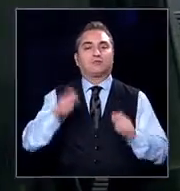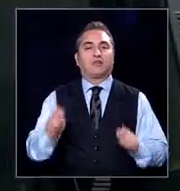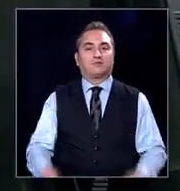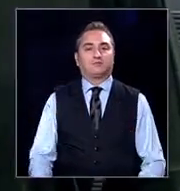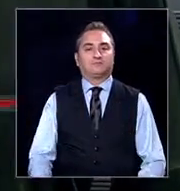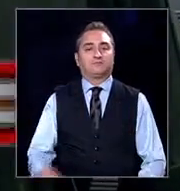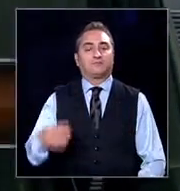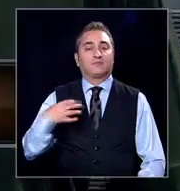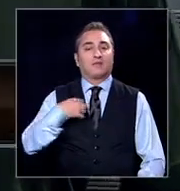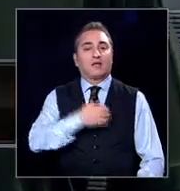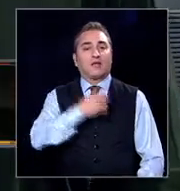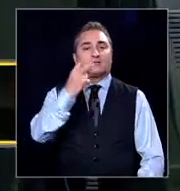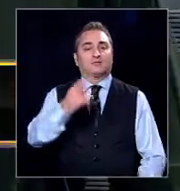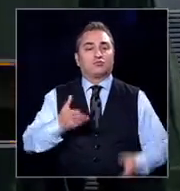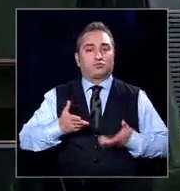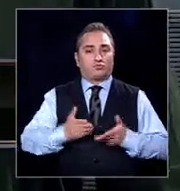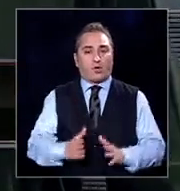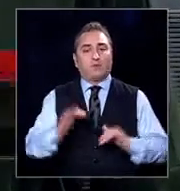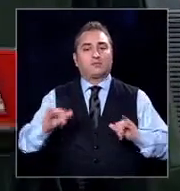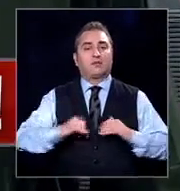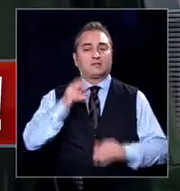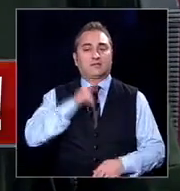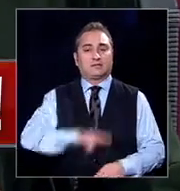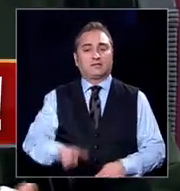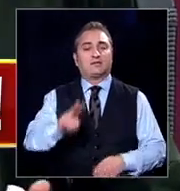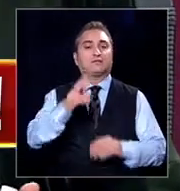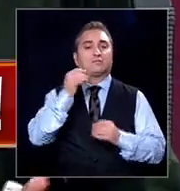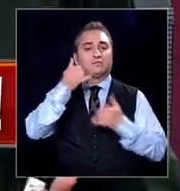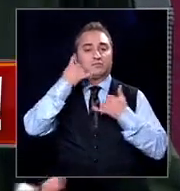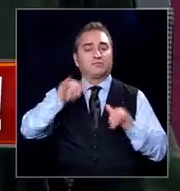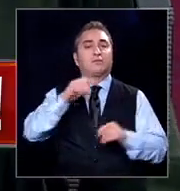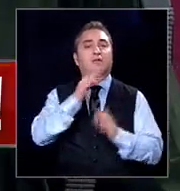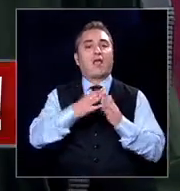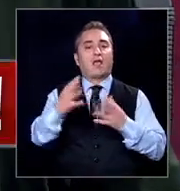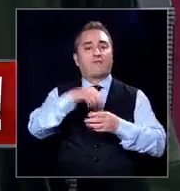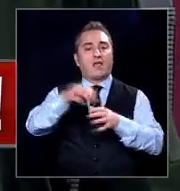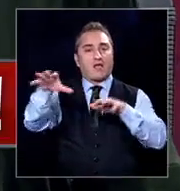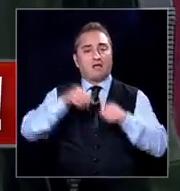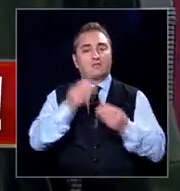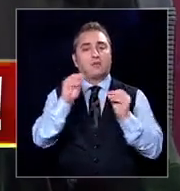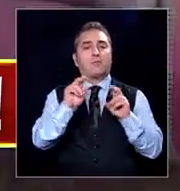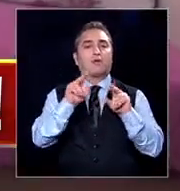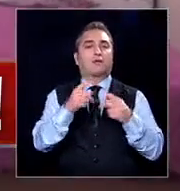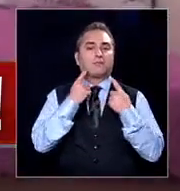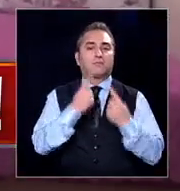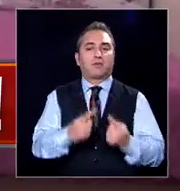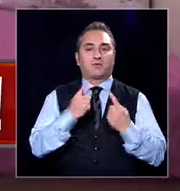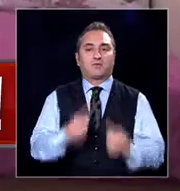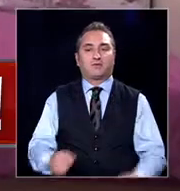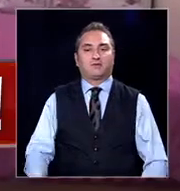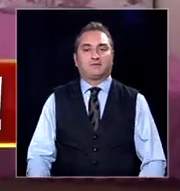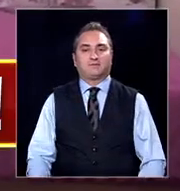Anneleri doğum sırasında rahatsızlanan ikiz buzağları evlerine aldılar. Bir bebek gibi bakımını üstlendiler.